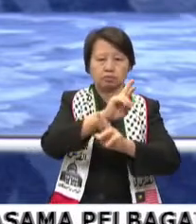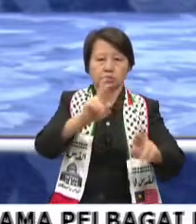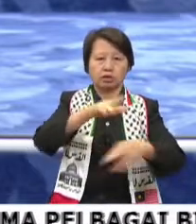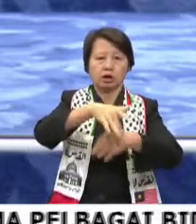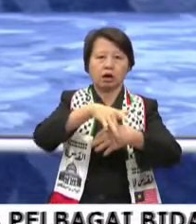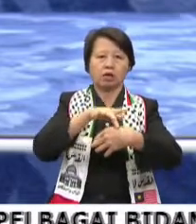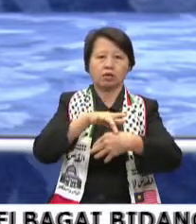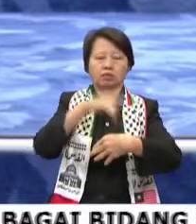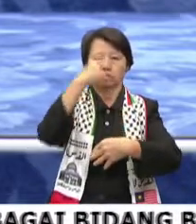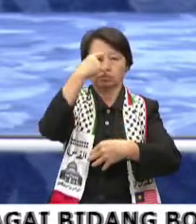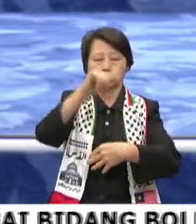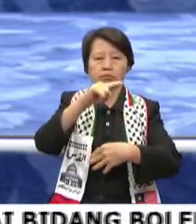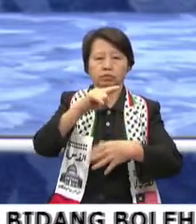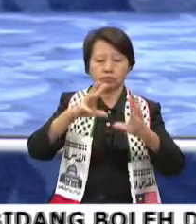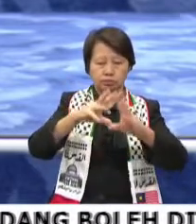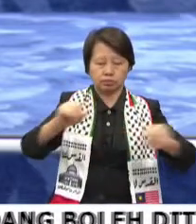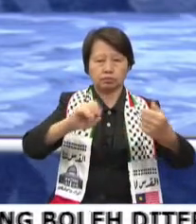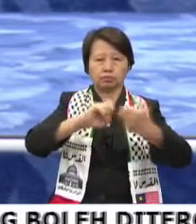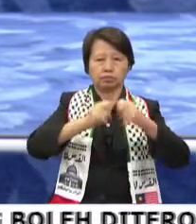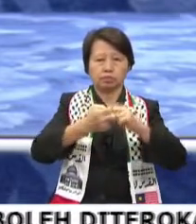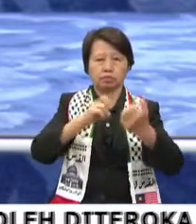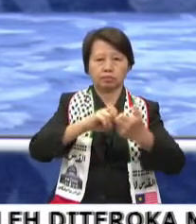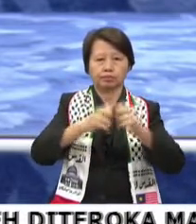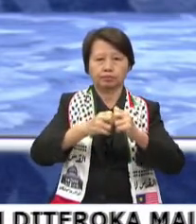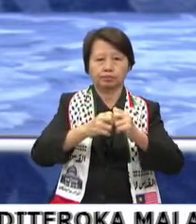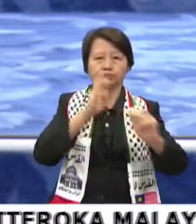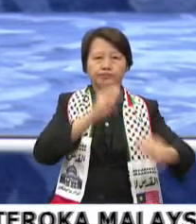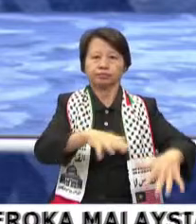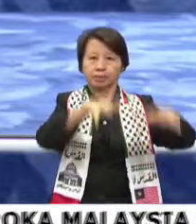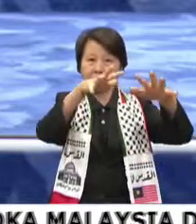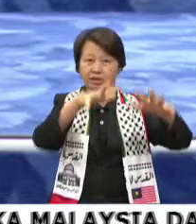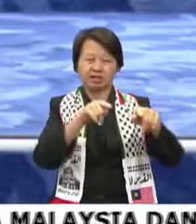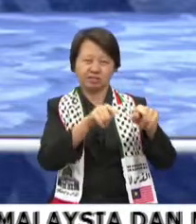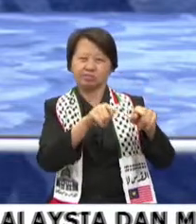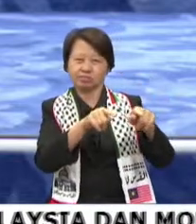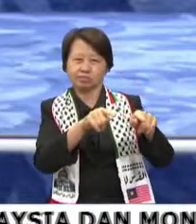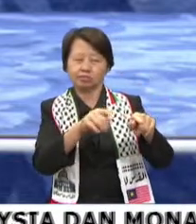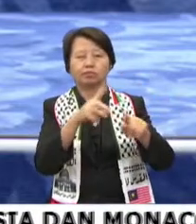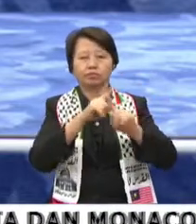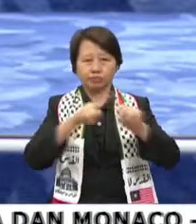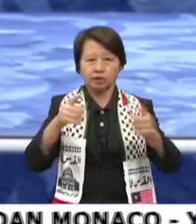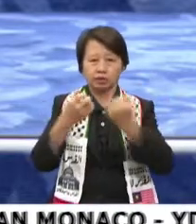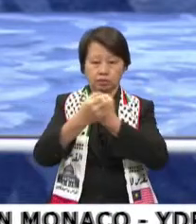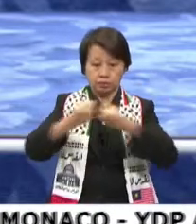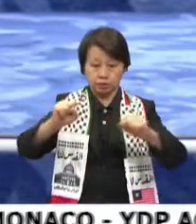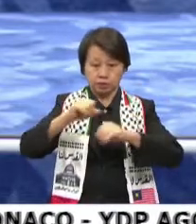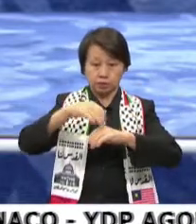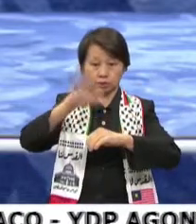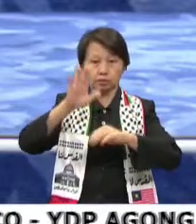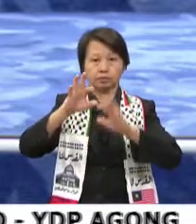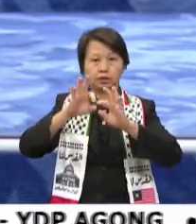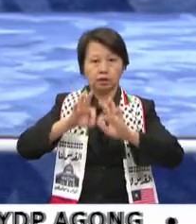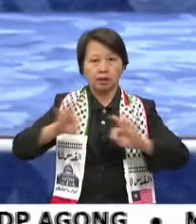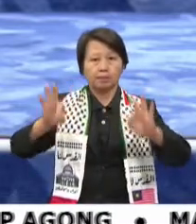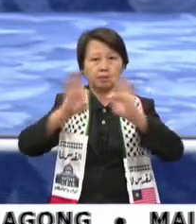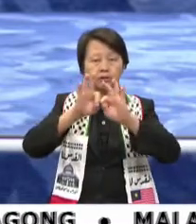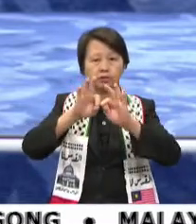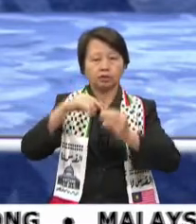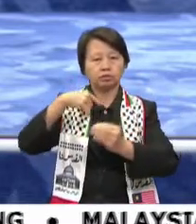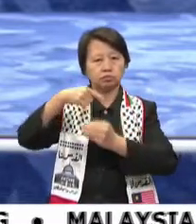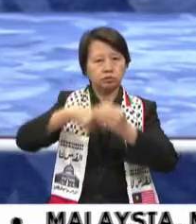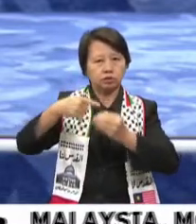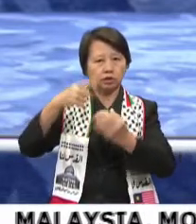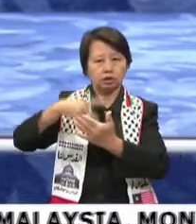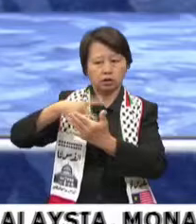awalnya untuk menangani masalah ini tetapi persiapan yang lebih penting ialah soal projek